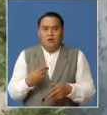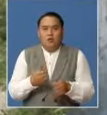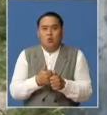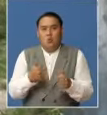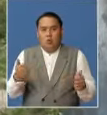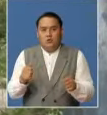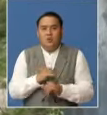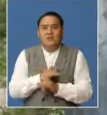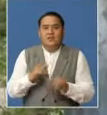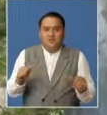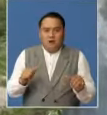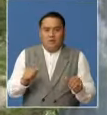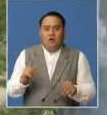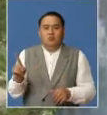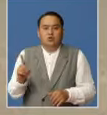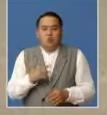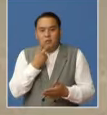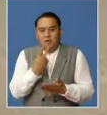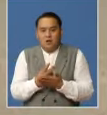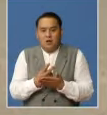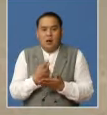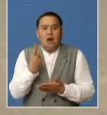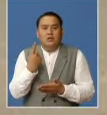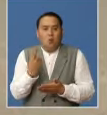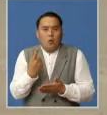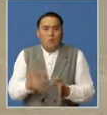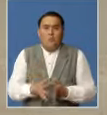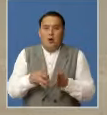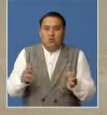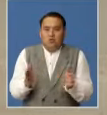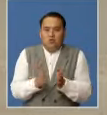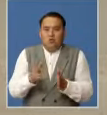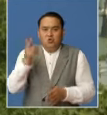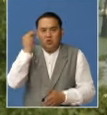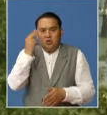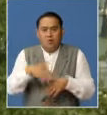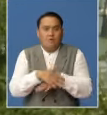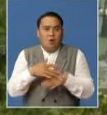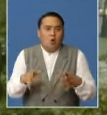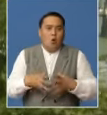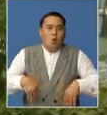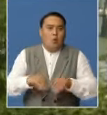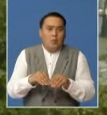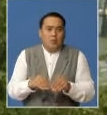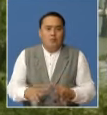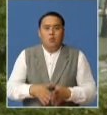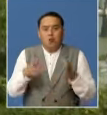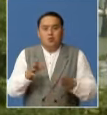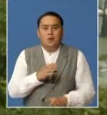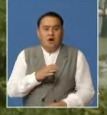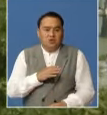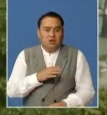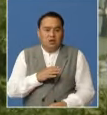начал увеличиваться. Тем временем представители одного небольшого по численности слоя венгерского общества становится все